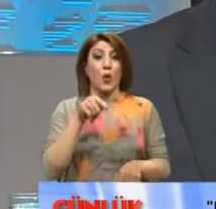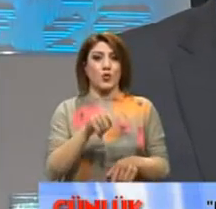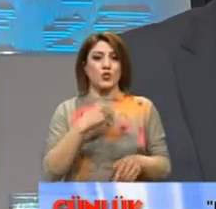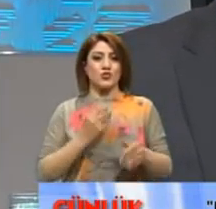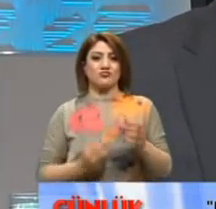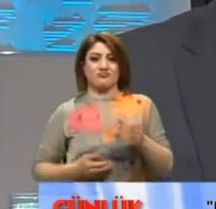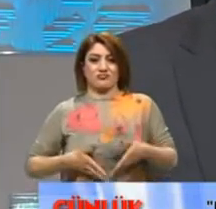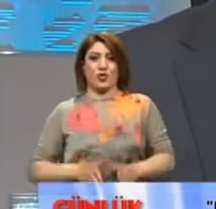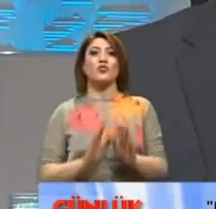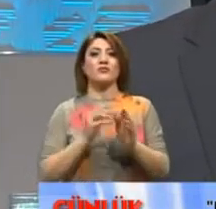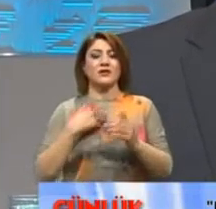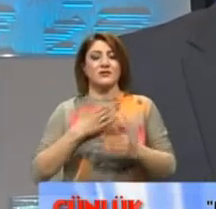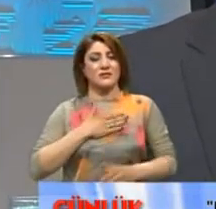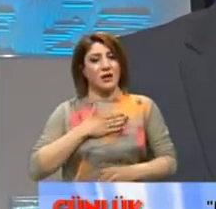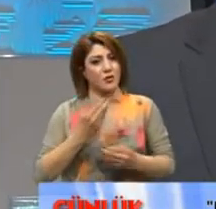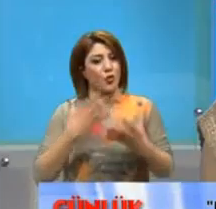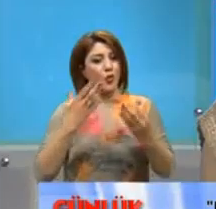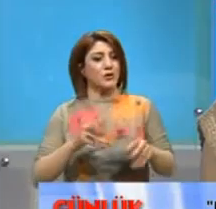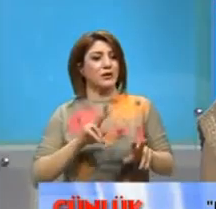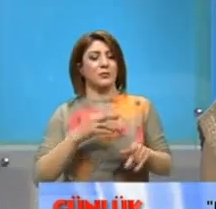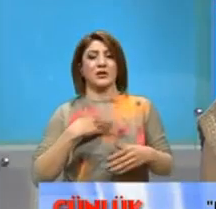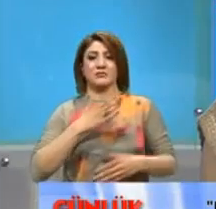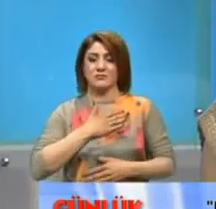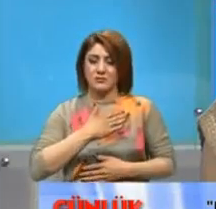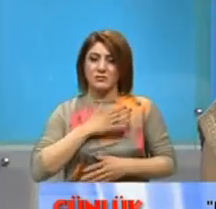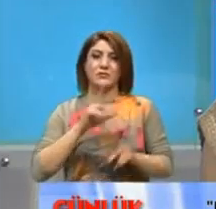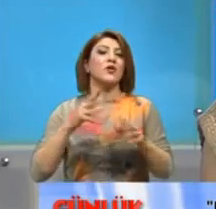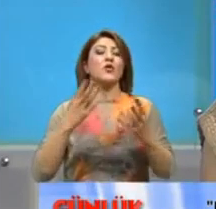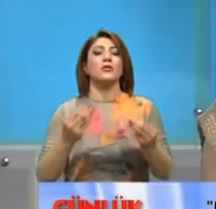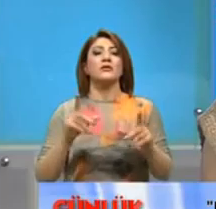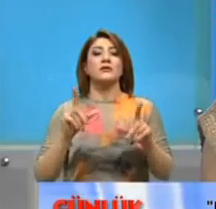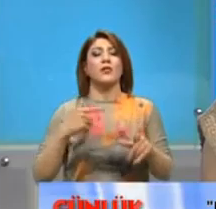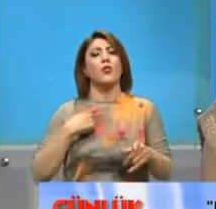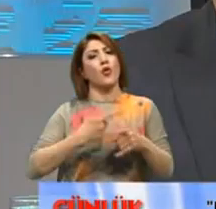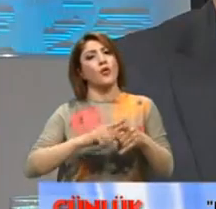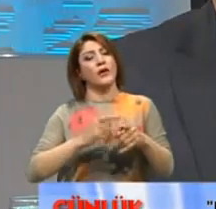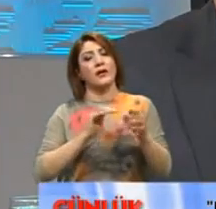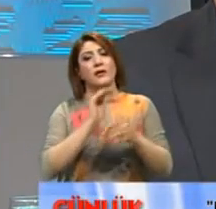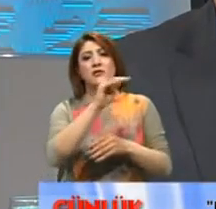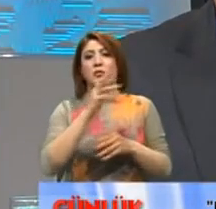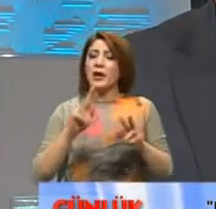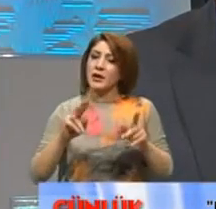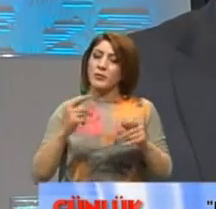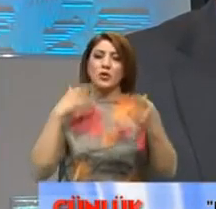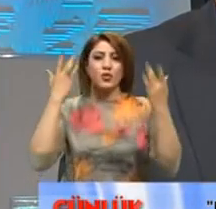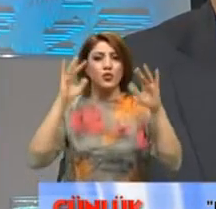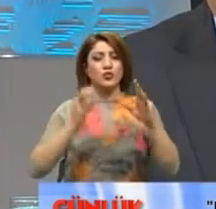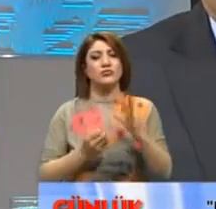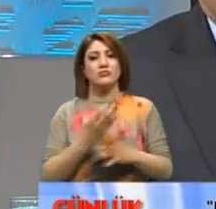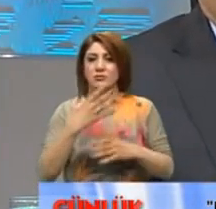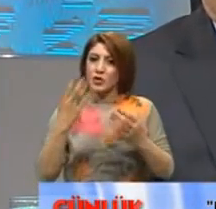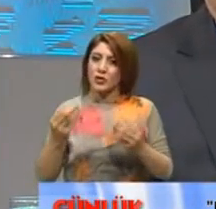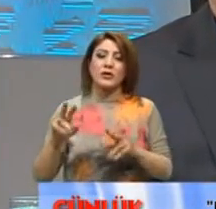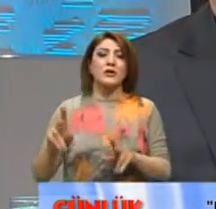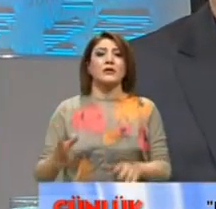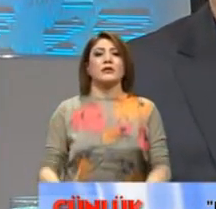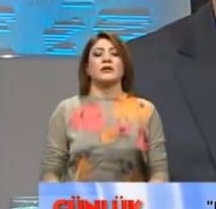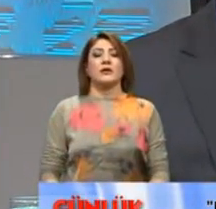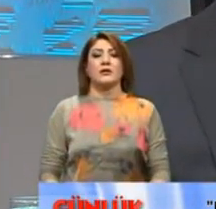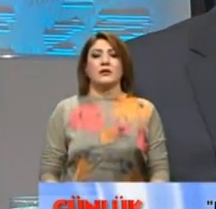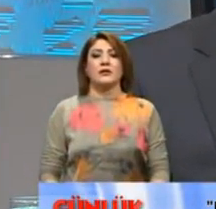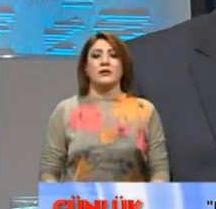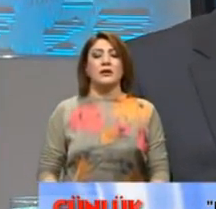doğru ona saygı duymak, olduğu gibi kabul etmek bir de. Zorlamadan. Muhteşem. Ortak aynen yaşama öyle kültürünü geliştirme anlamında bir gayretti. Arkadaşlarımız dediler